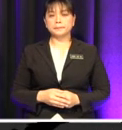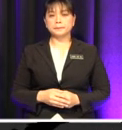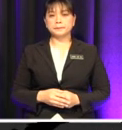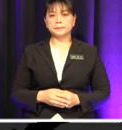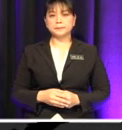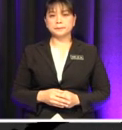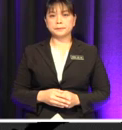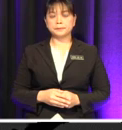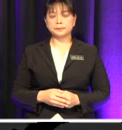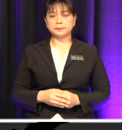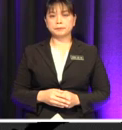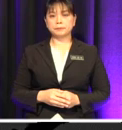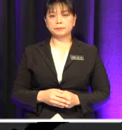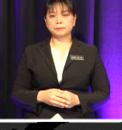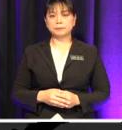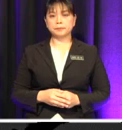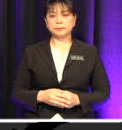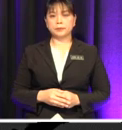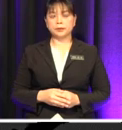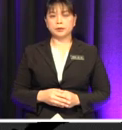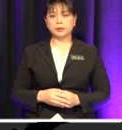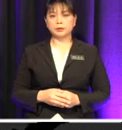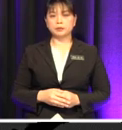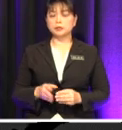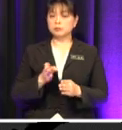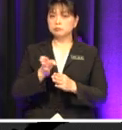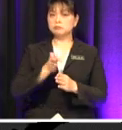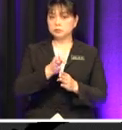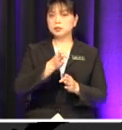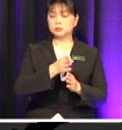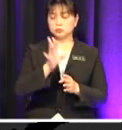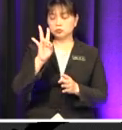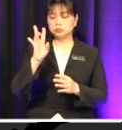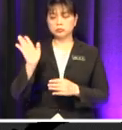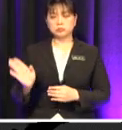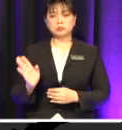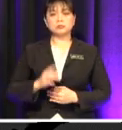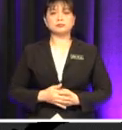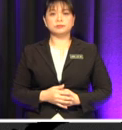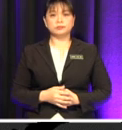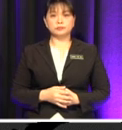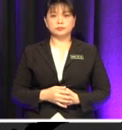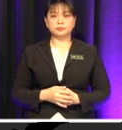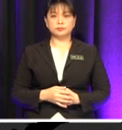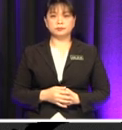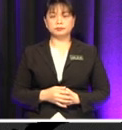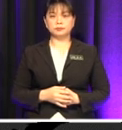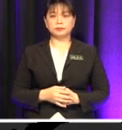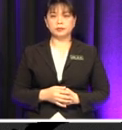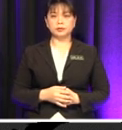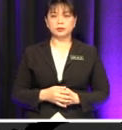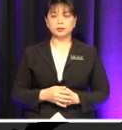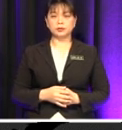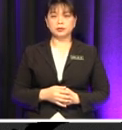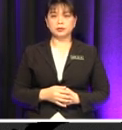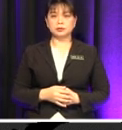dan sosiologi sukan dan bidang yang terakhir bidang 7 kecelakaan sukan dan langkah pencegahan Oke